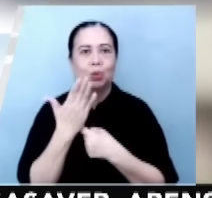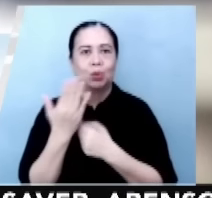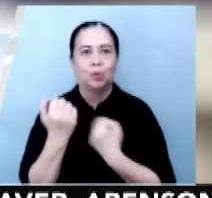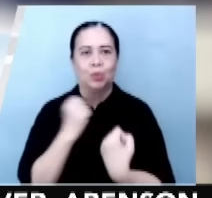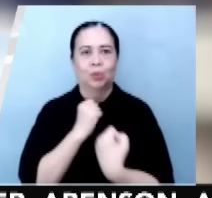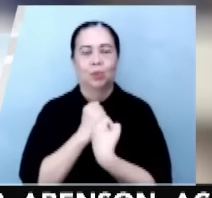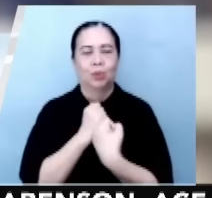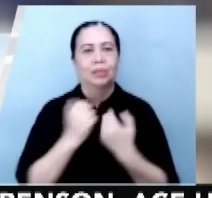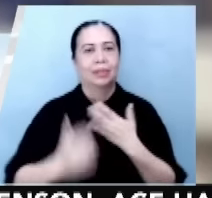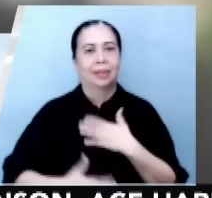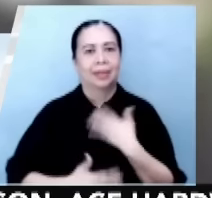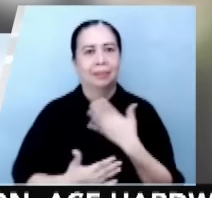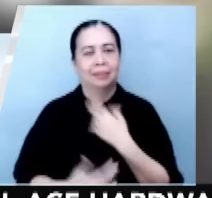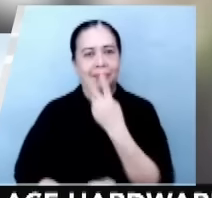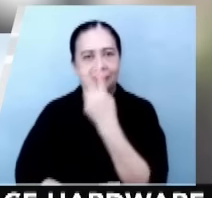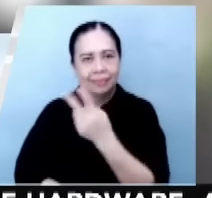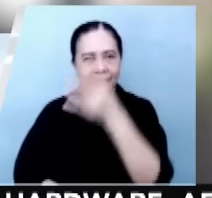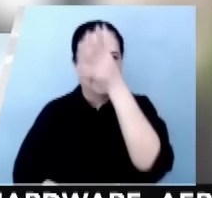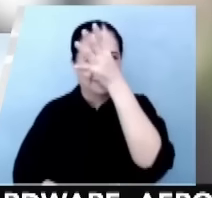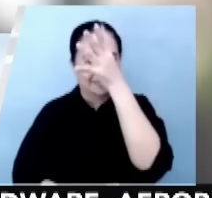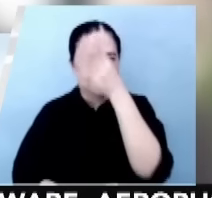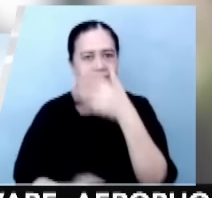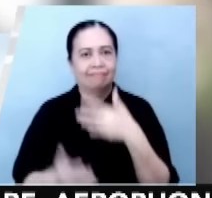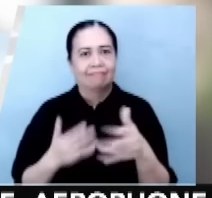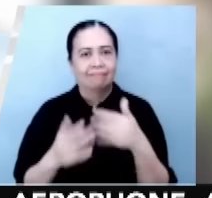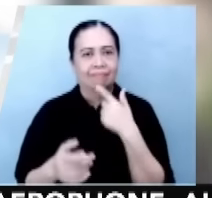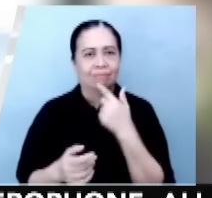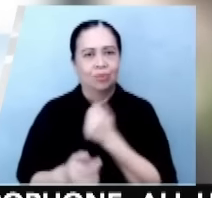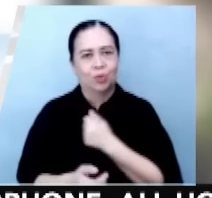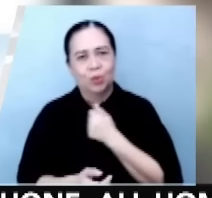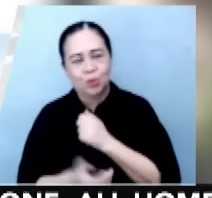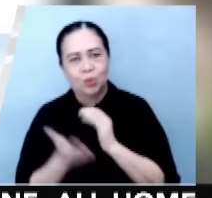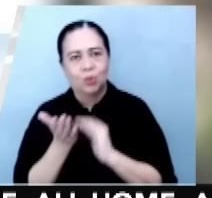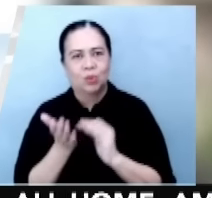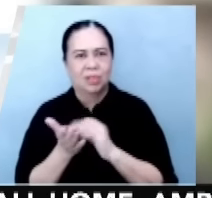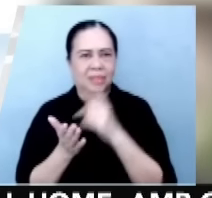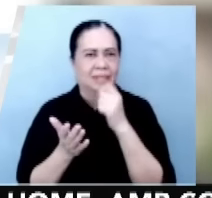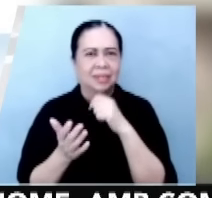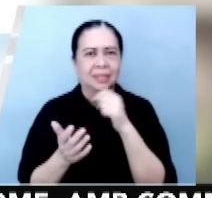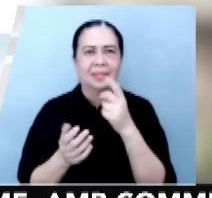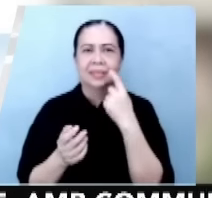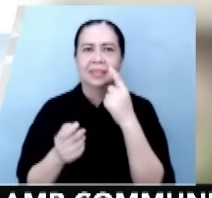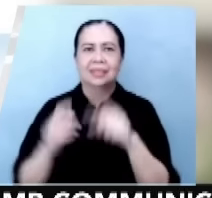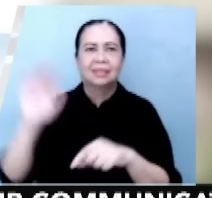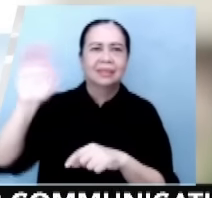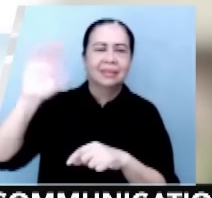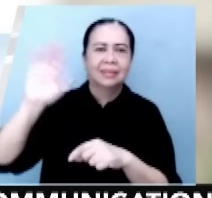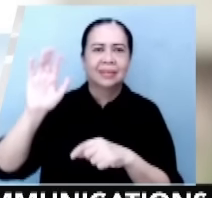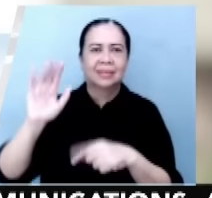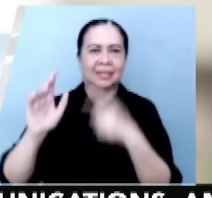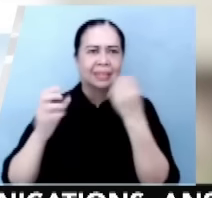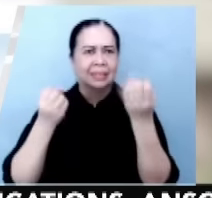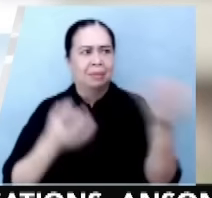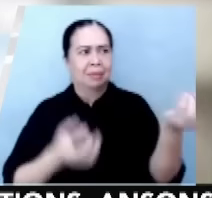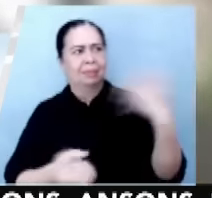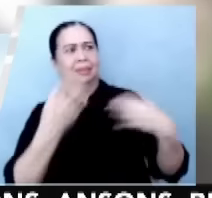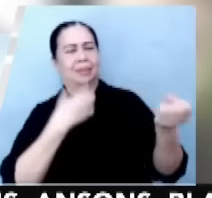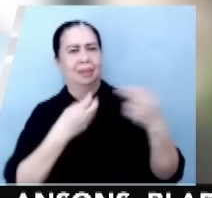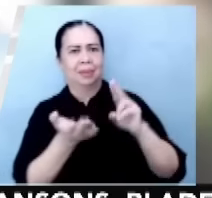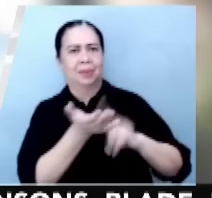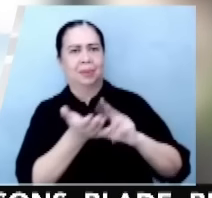raw siyang makita ang papa. Bagamat humingi siya ng pasensya dahil hindi na gaanong nakakaway sa ama sa dami raw nang nagpa-autograph sa